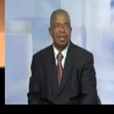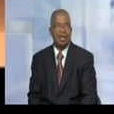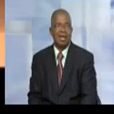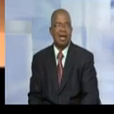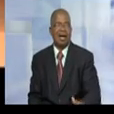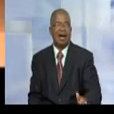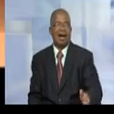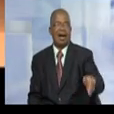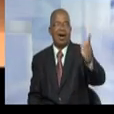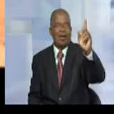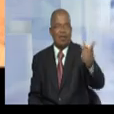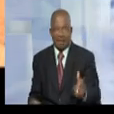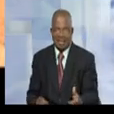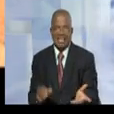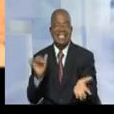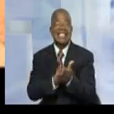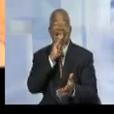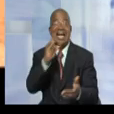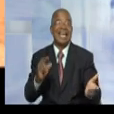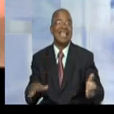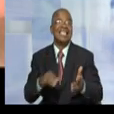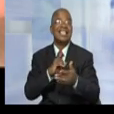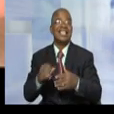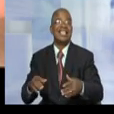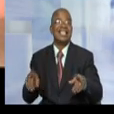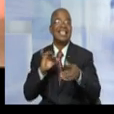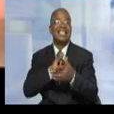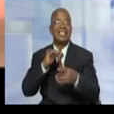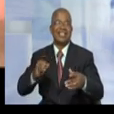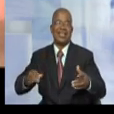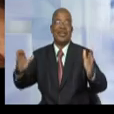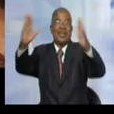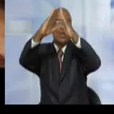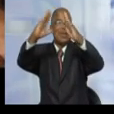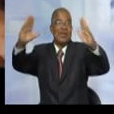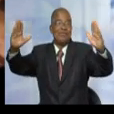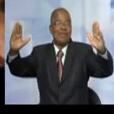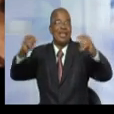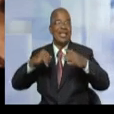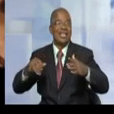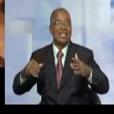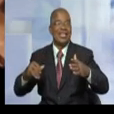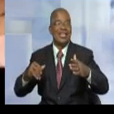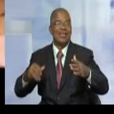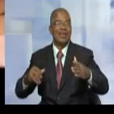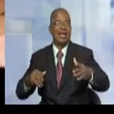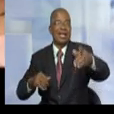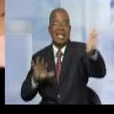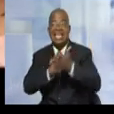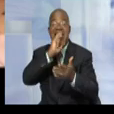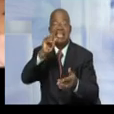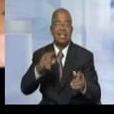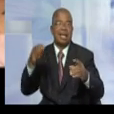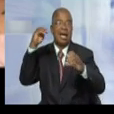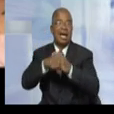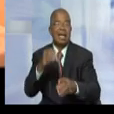Appelé Maison de la Potière, le centre d'exposition des produits de la poterie des femmes Mangoro de Katiola a pu être